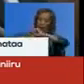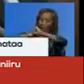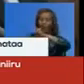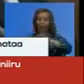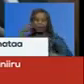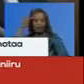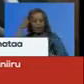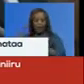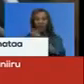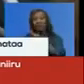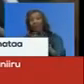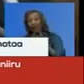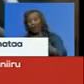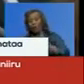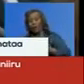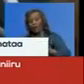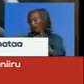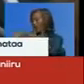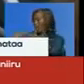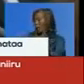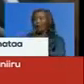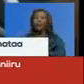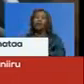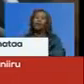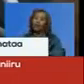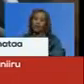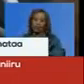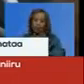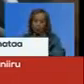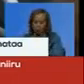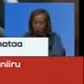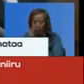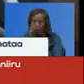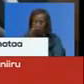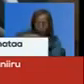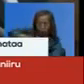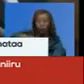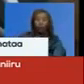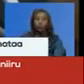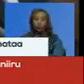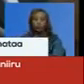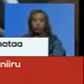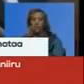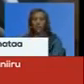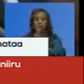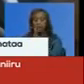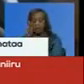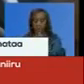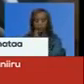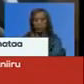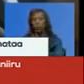ከተራ ወታደር እስከ ሌተናል ኮሎኔል ማረክ ያገለገሉ ለተከታታይ ሁለት ዙር በህዝብ ተወካዮች ምክር ቤት